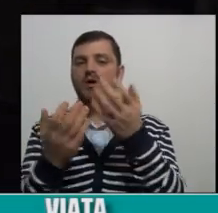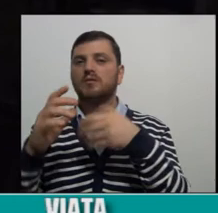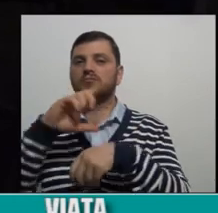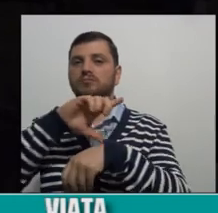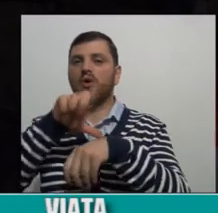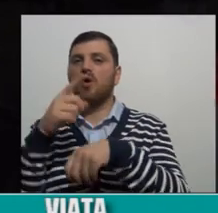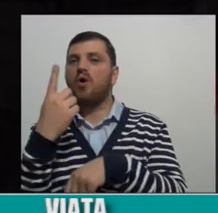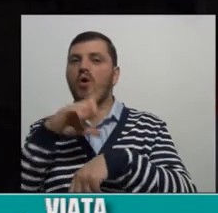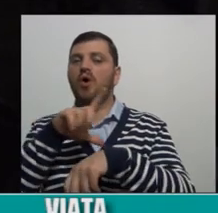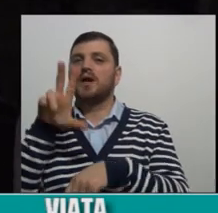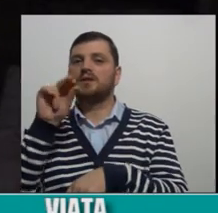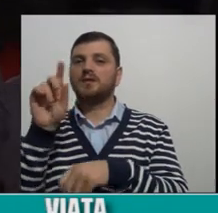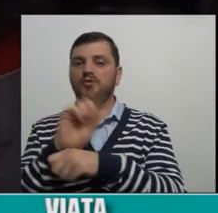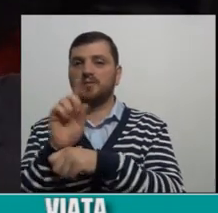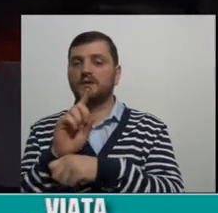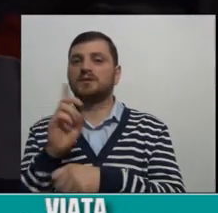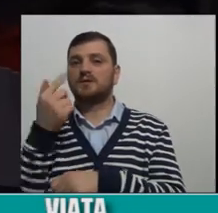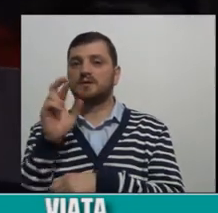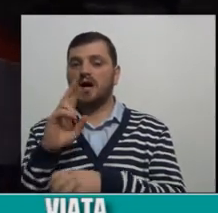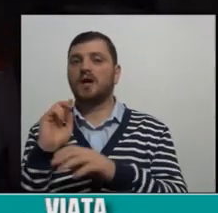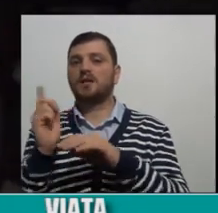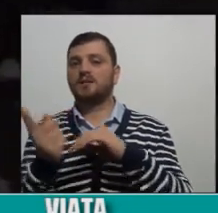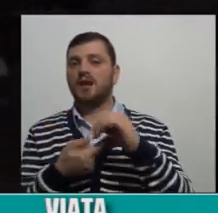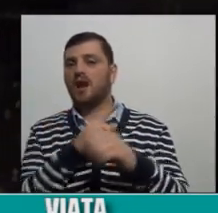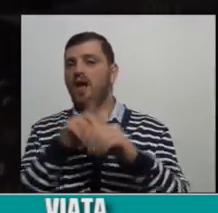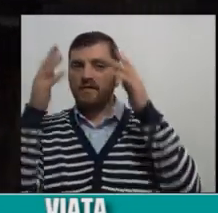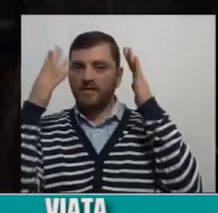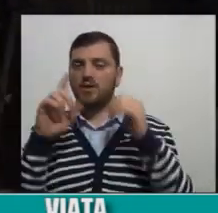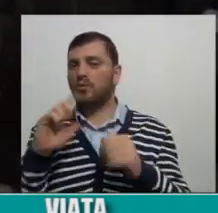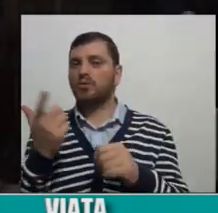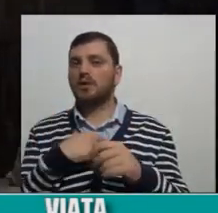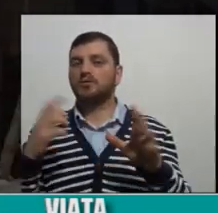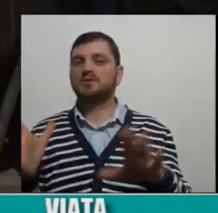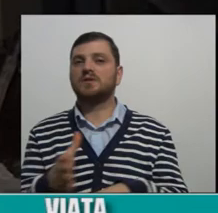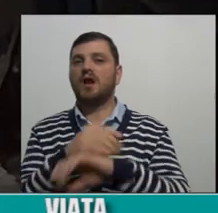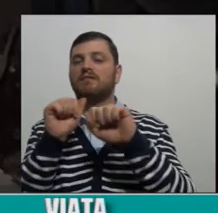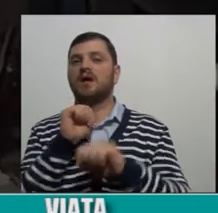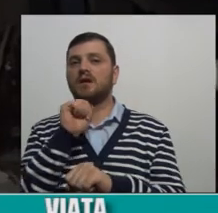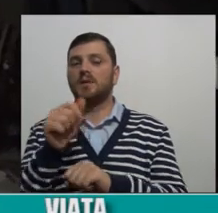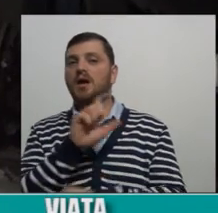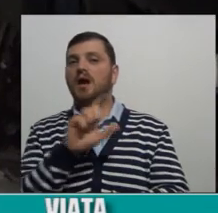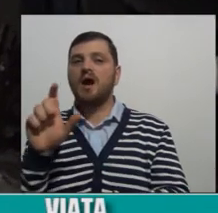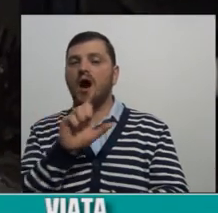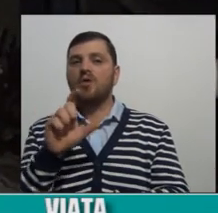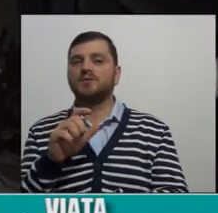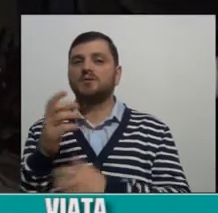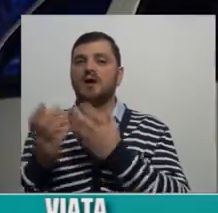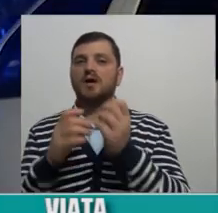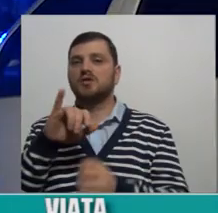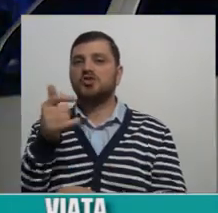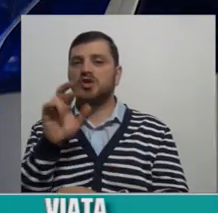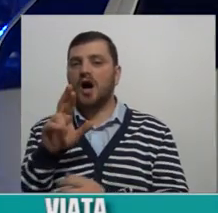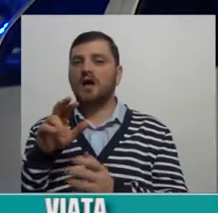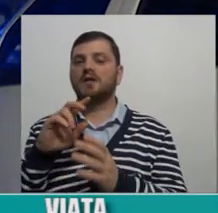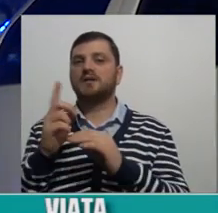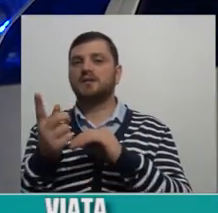flăcările a durat aproximativ o oră și 30 de minute, însă, din nefericire, nu s-a mai putut salva nimic. Cauza probabilă a